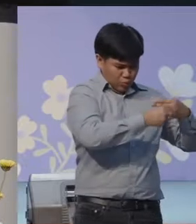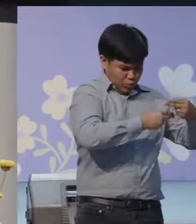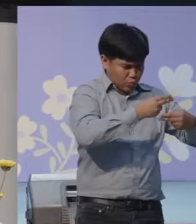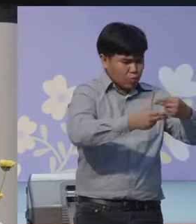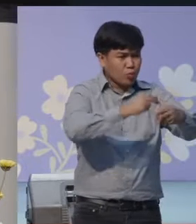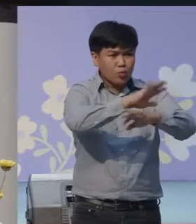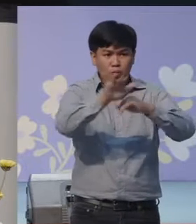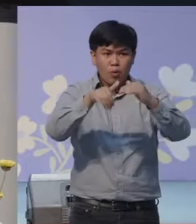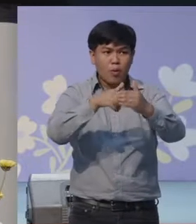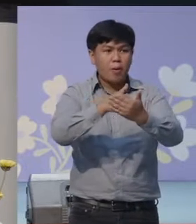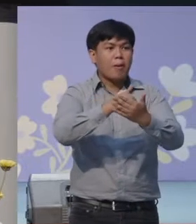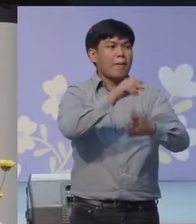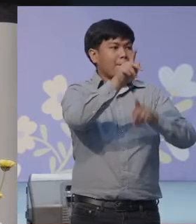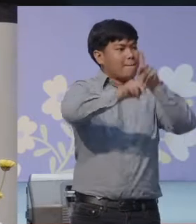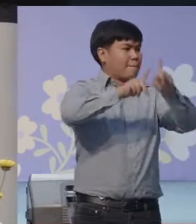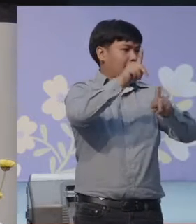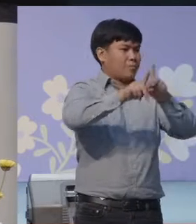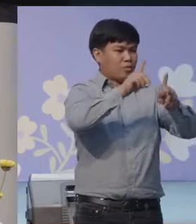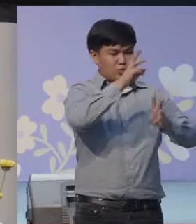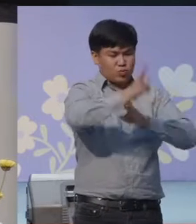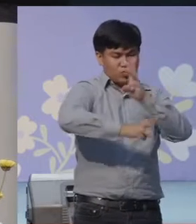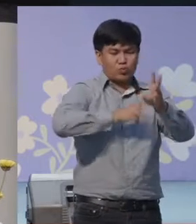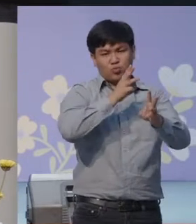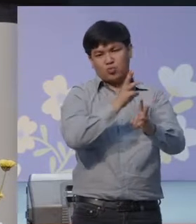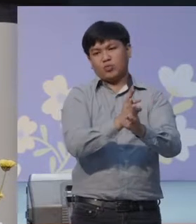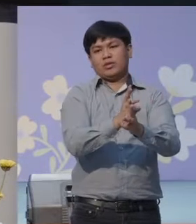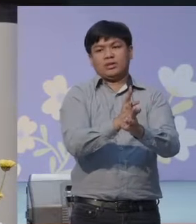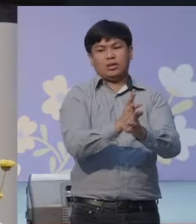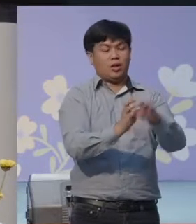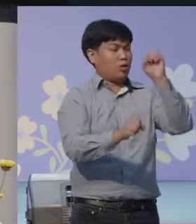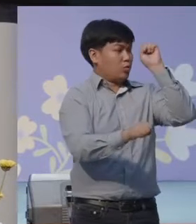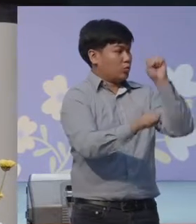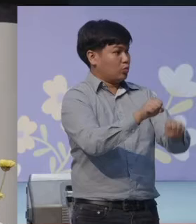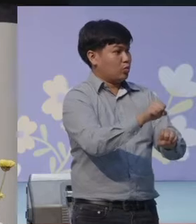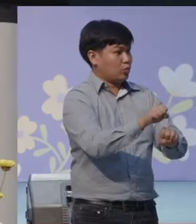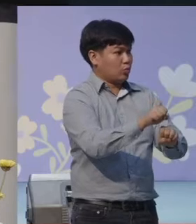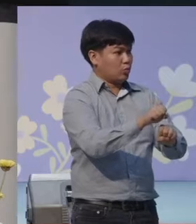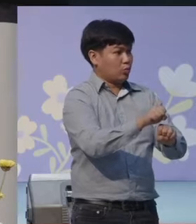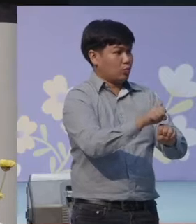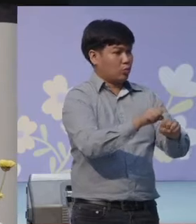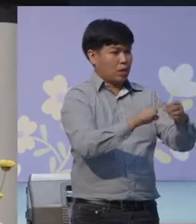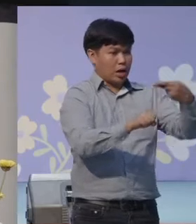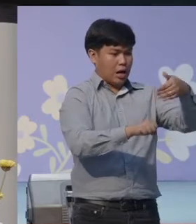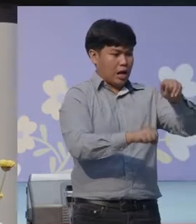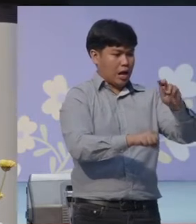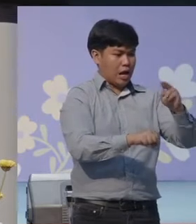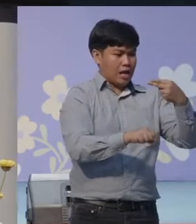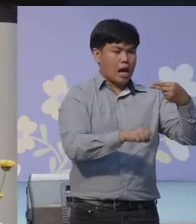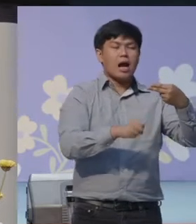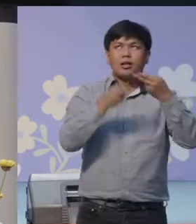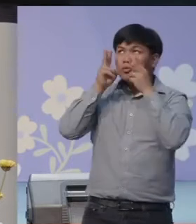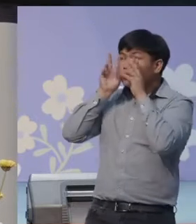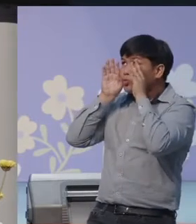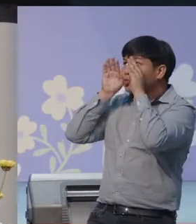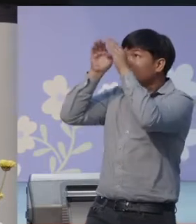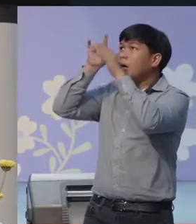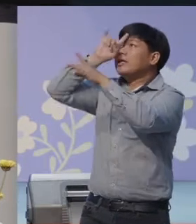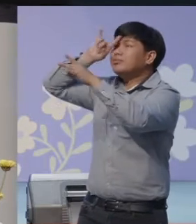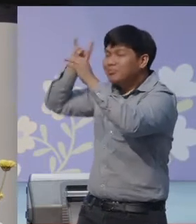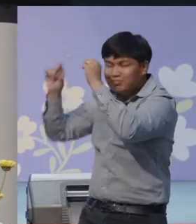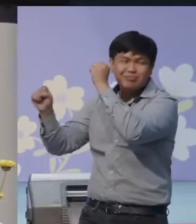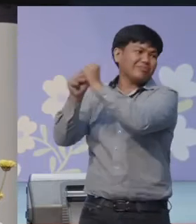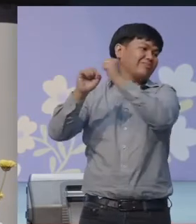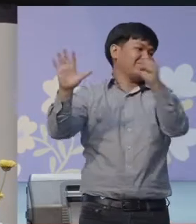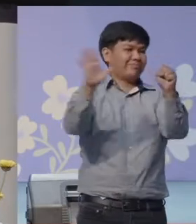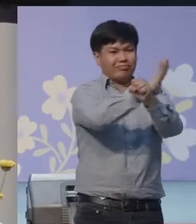bawat tao at ng sanlibutan. Kaya siya ay lubos ng mapagkakatiwalaan. Kung